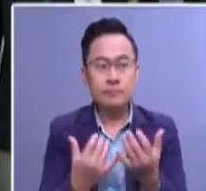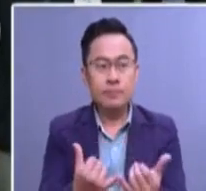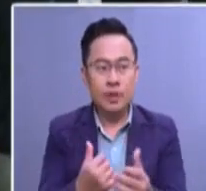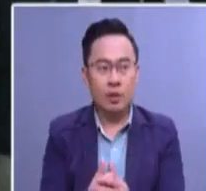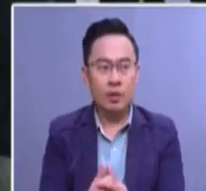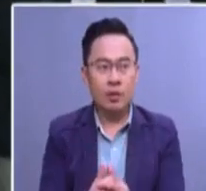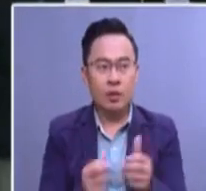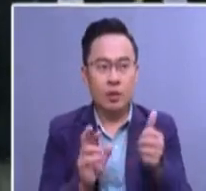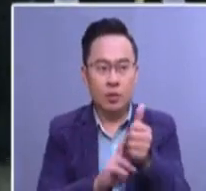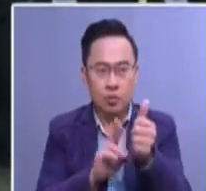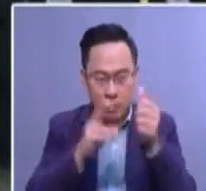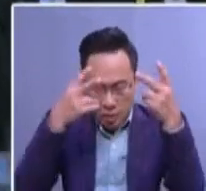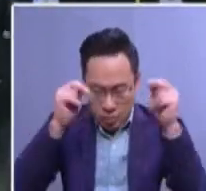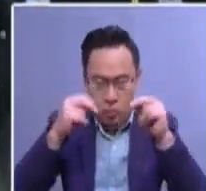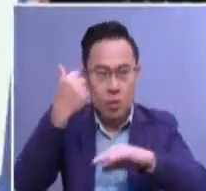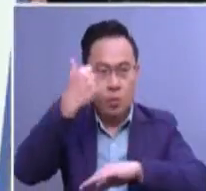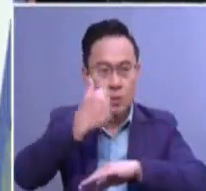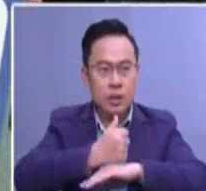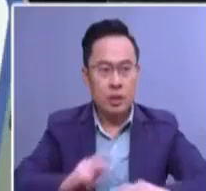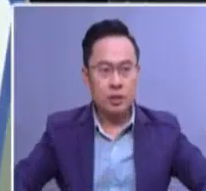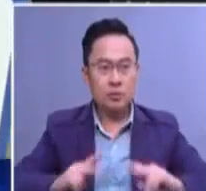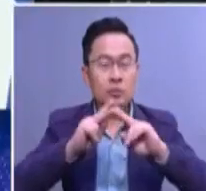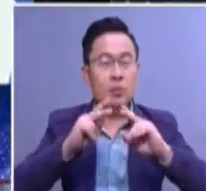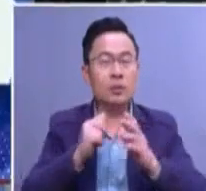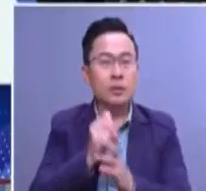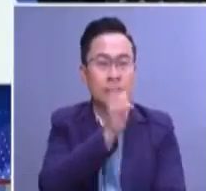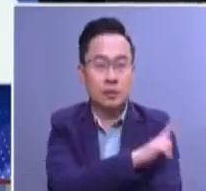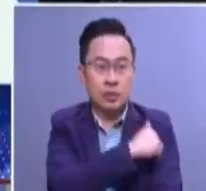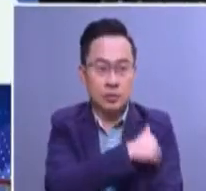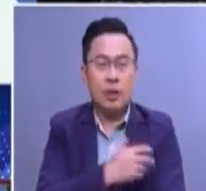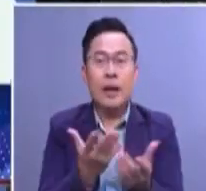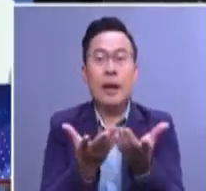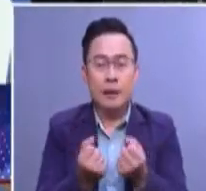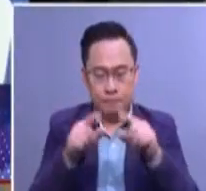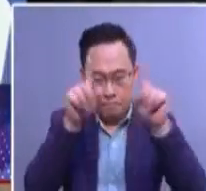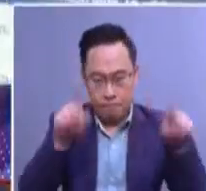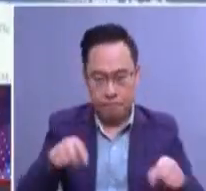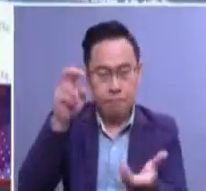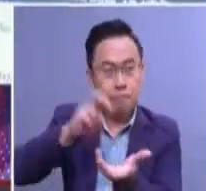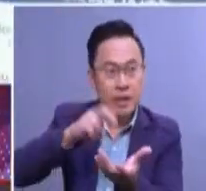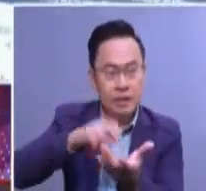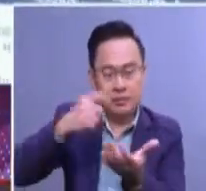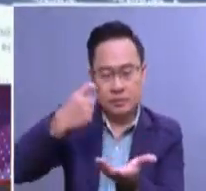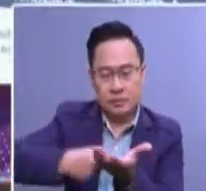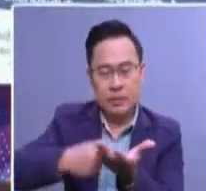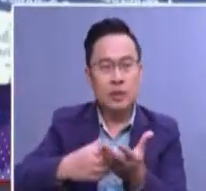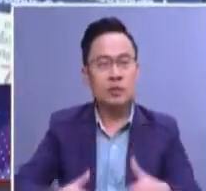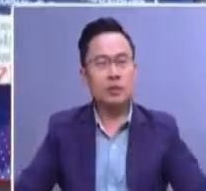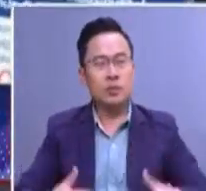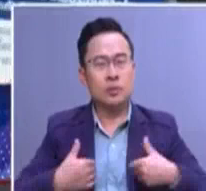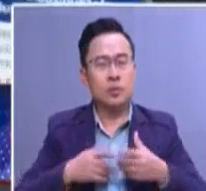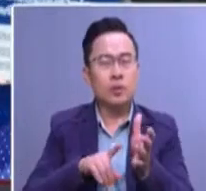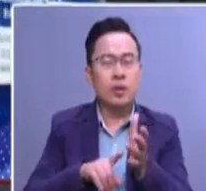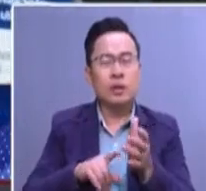นายอนุทินชาญวีรกูลรองนายกรัฐมนตรีและรัฐมนตรีว่าการกระทรวงสาธารณสุขรับมอบกรมธรรม์ประกันภัยคุ้มครองแก่บุคลากรทางการ